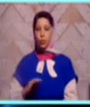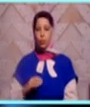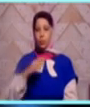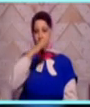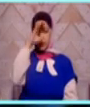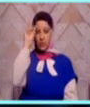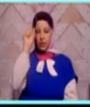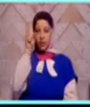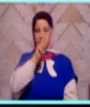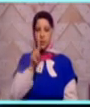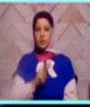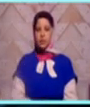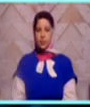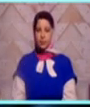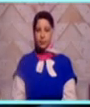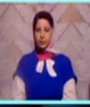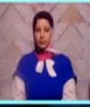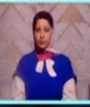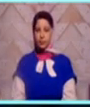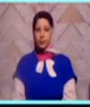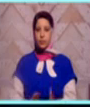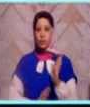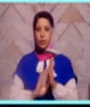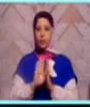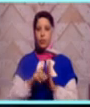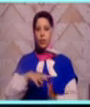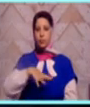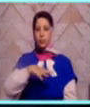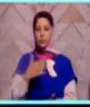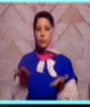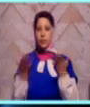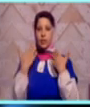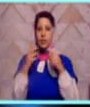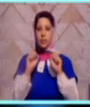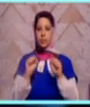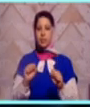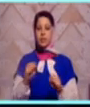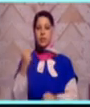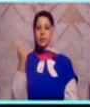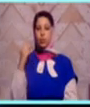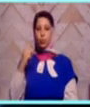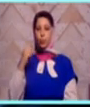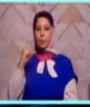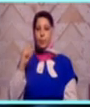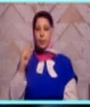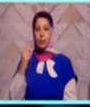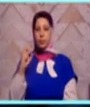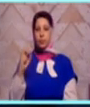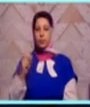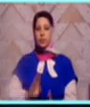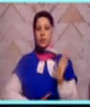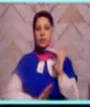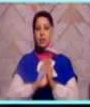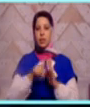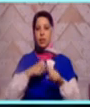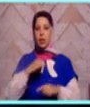وجنوب سيناء، لان في مرتفع جوي في طبقات الجو العليا بيحدث الرطوبه في طبقه قريبه من سطح الارض، بيعمل على زياده فترات سطوع